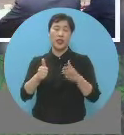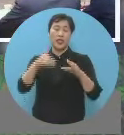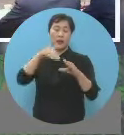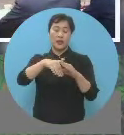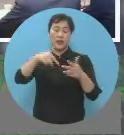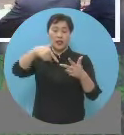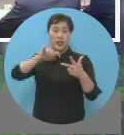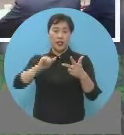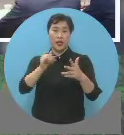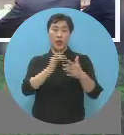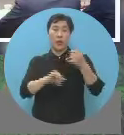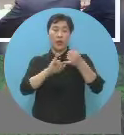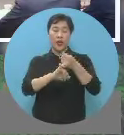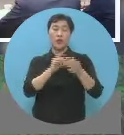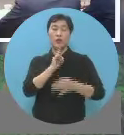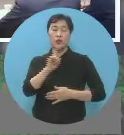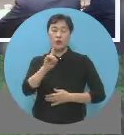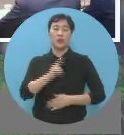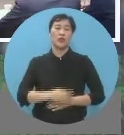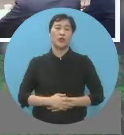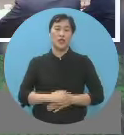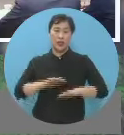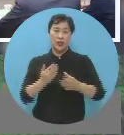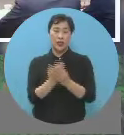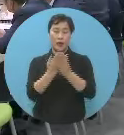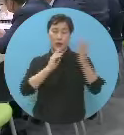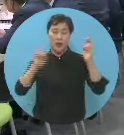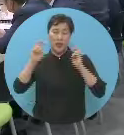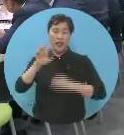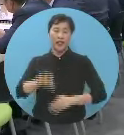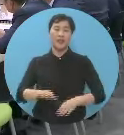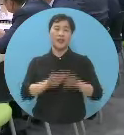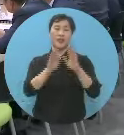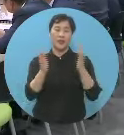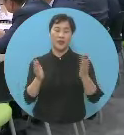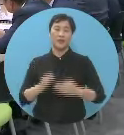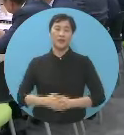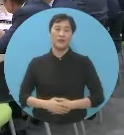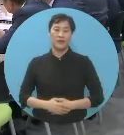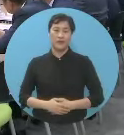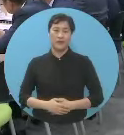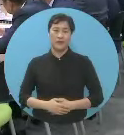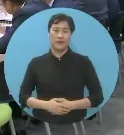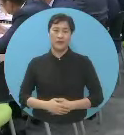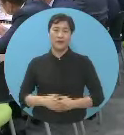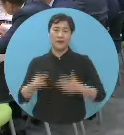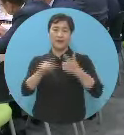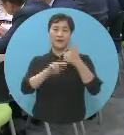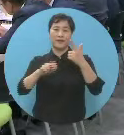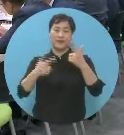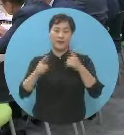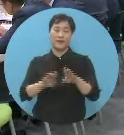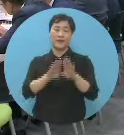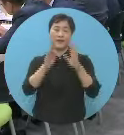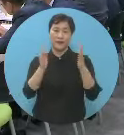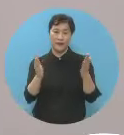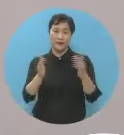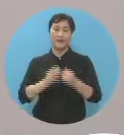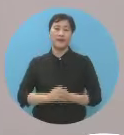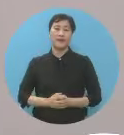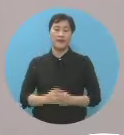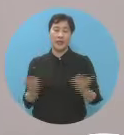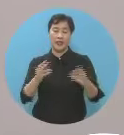보고회가 전남개발공사에서 열렸습니다. 지난 26일 열린 보고회에서 일자리